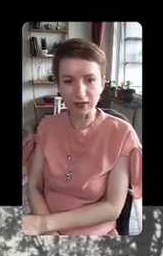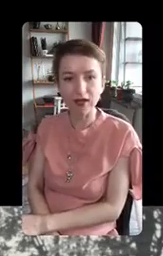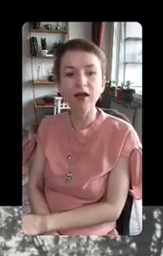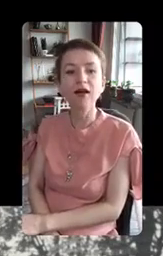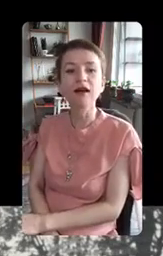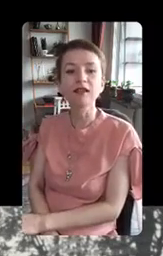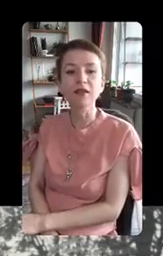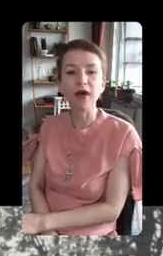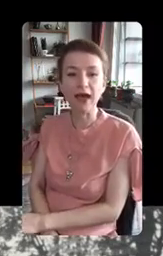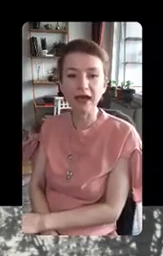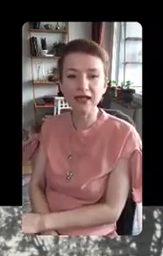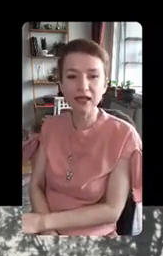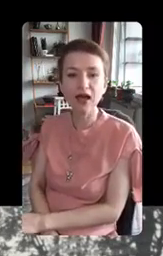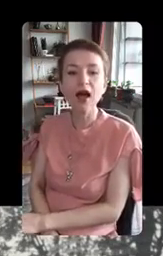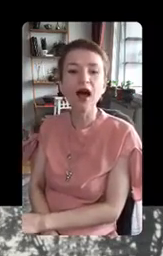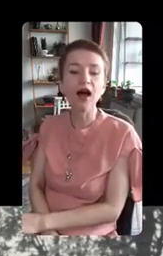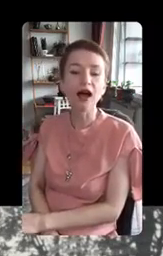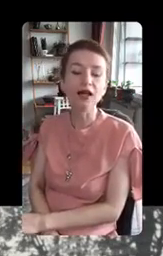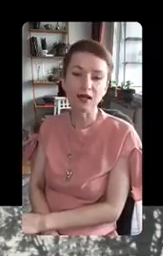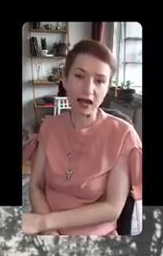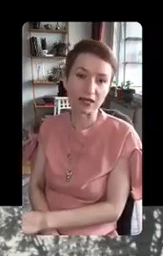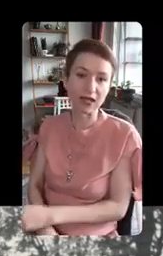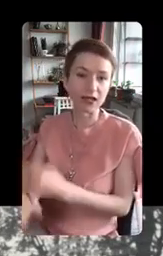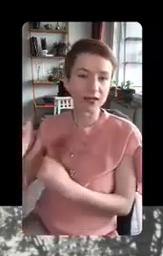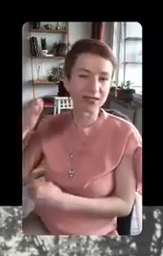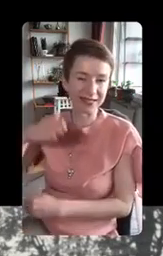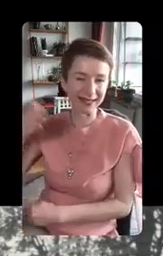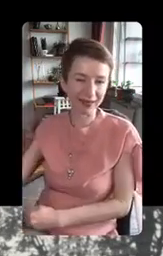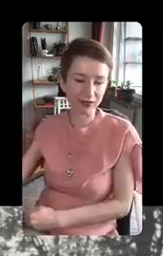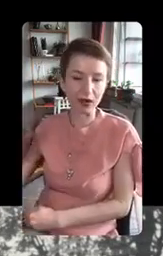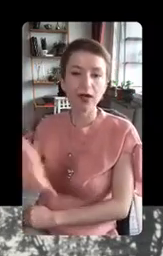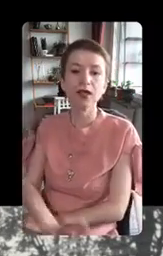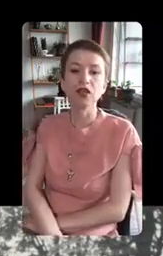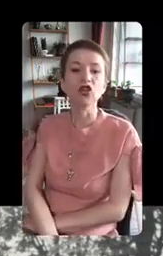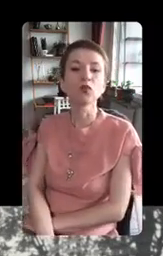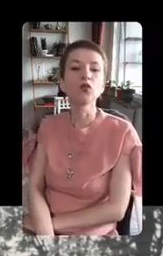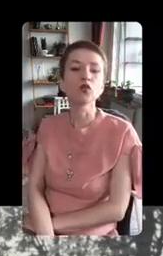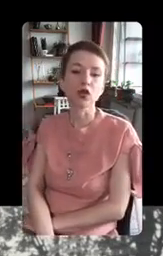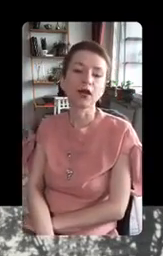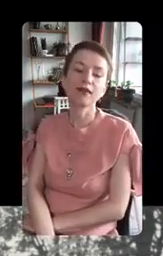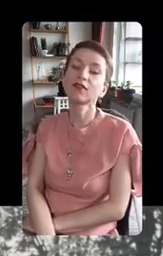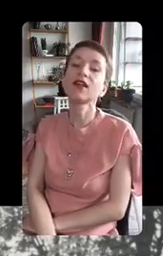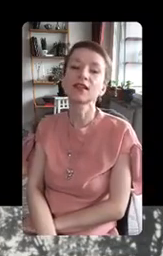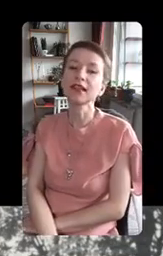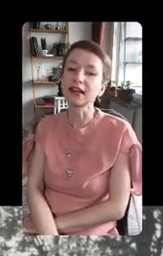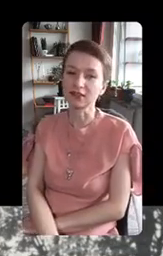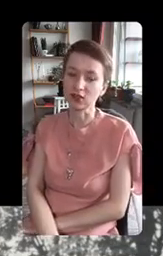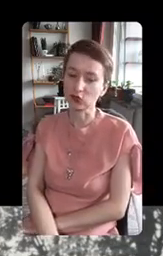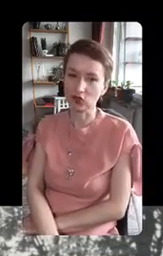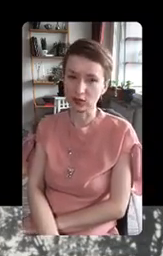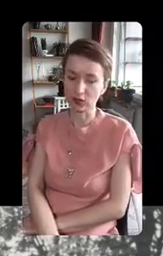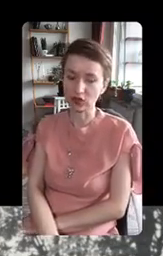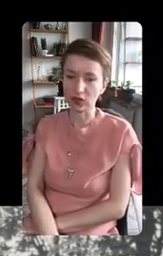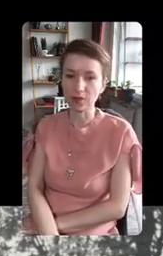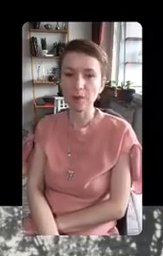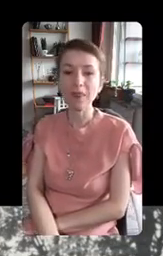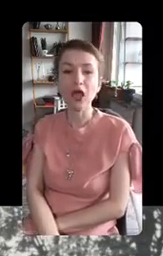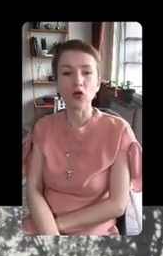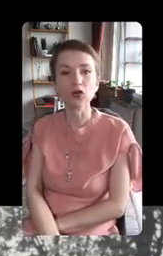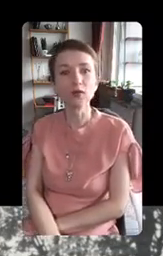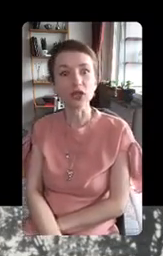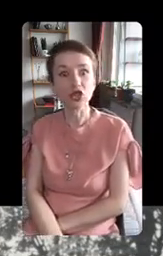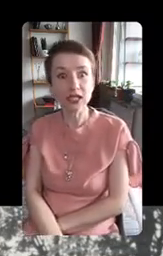шляпке сидит сама Эльза, а крайний слева ее муж, они в гостях здесь тоже